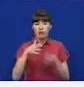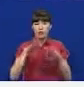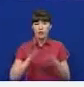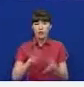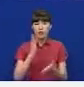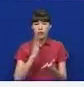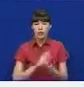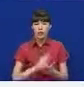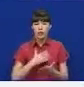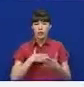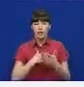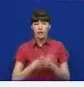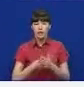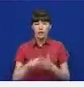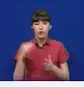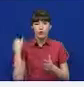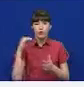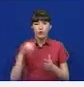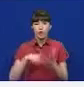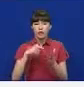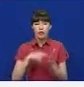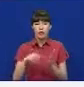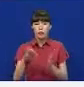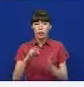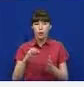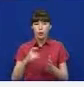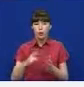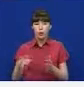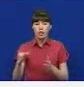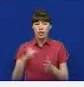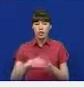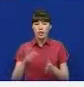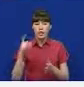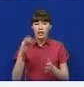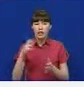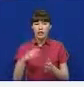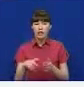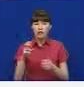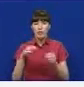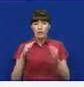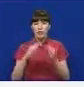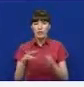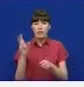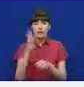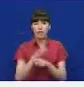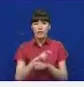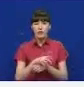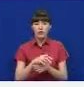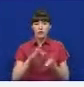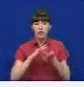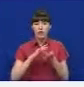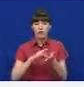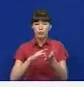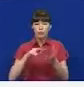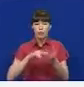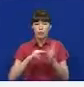бар қасиетті мекен Түркістан қаласы мен Отырар ауданындағы Арыстанбаб кесенелеріне арнайы зиярат ету экскурсиясы